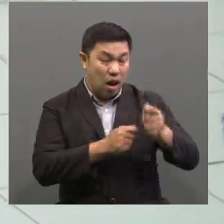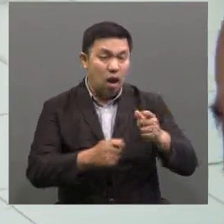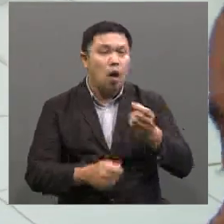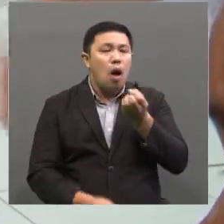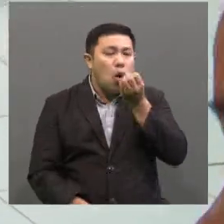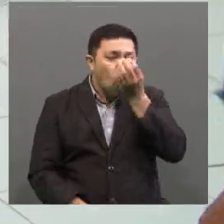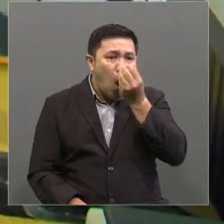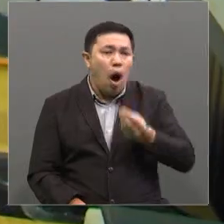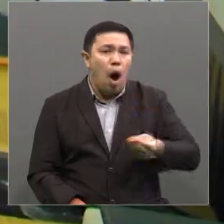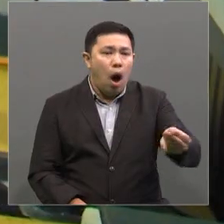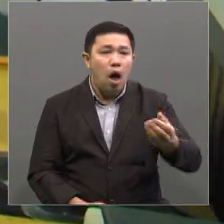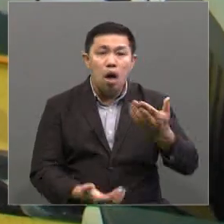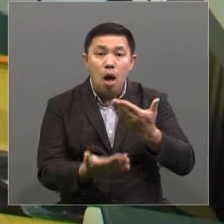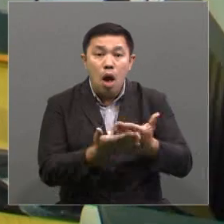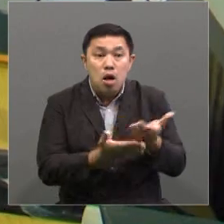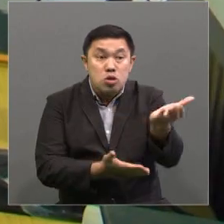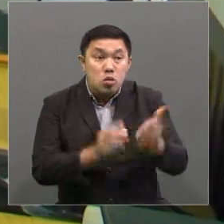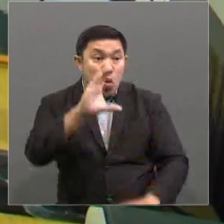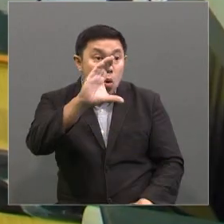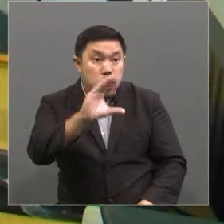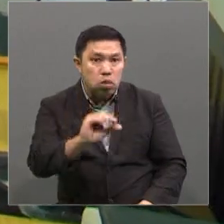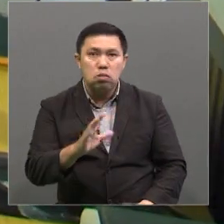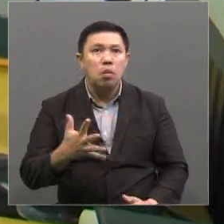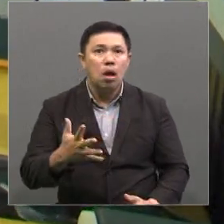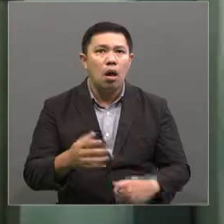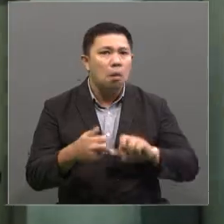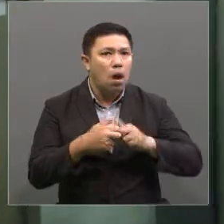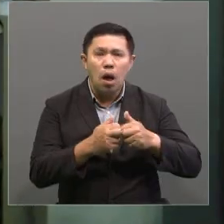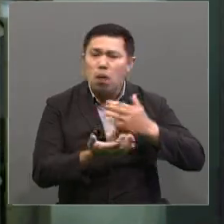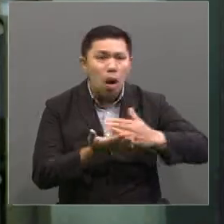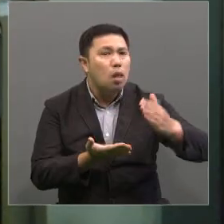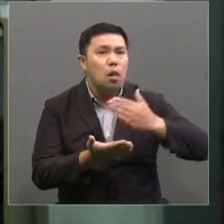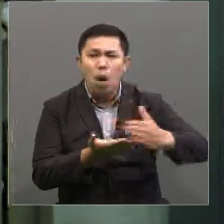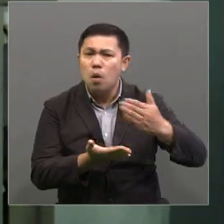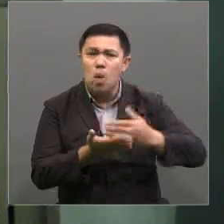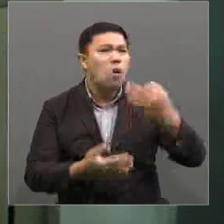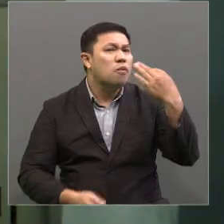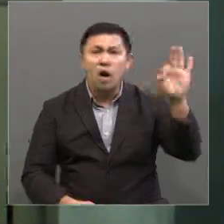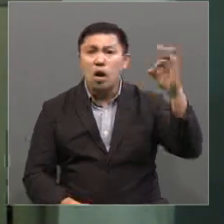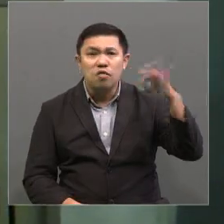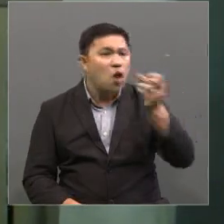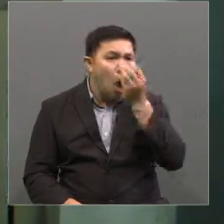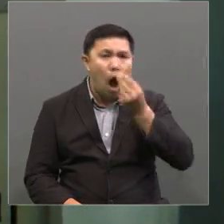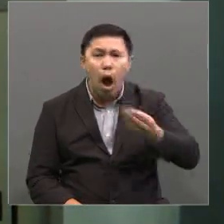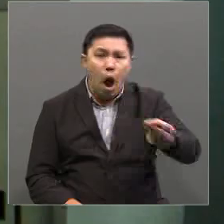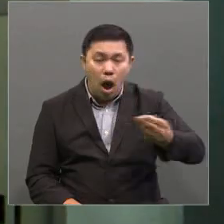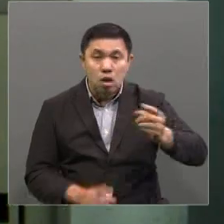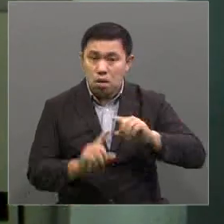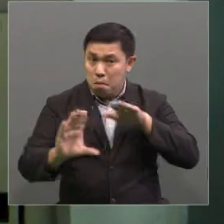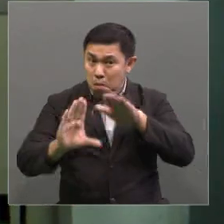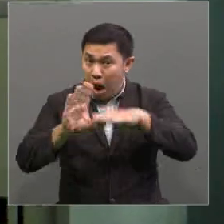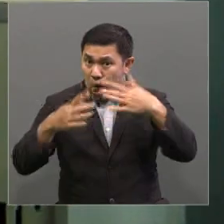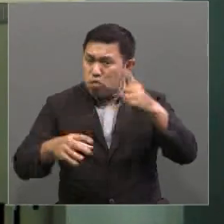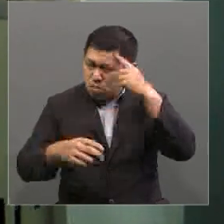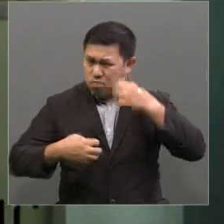ไปแต่ดอกฮะเงินต้นไม่ได้ลดลงเลยอย่างนี้เมื่อไหร่หนี้มันจะหมดเขาก็เชื่อว่าหลังจากที่ลงทะเบียนแล้วเนี่ยมันจะคลายความเดือดร้อน